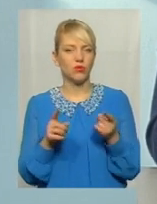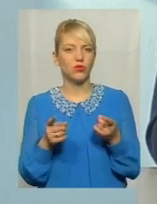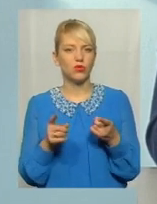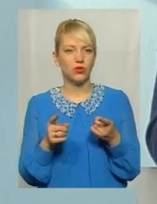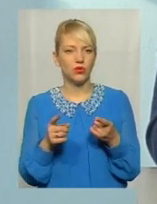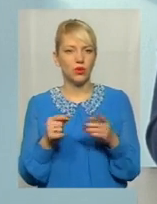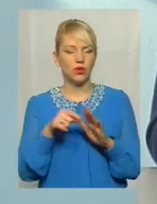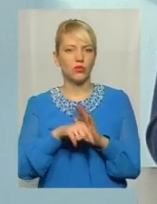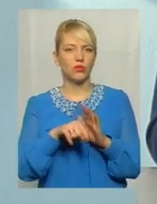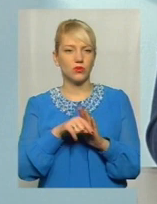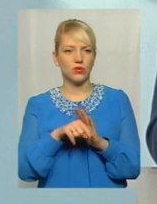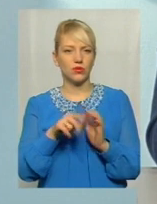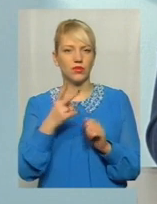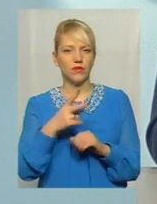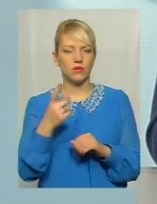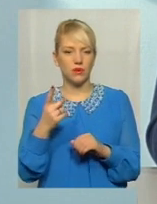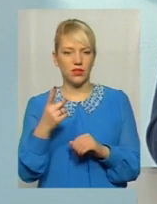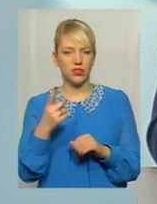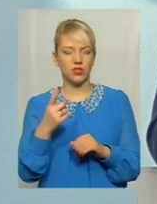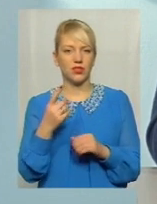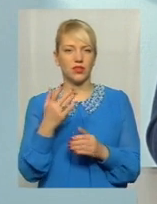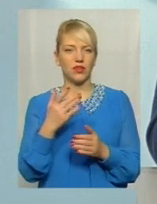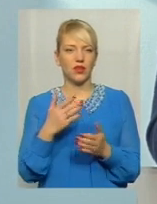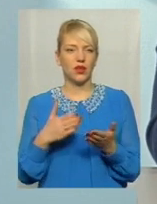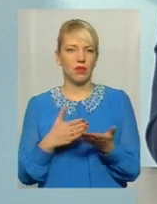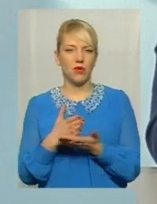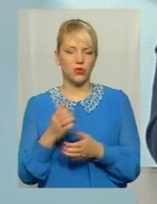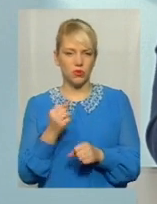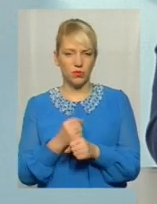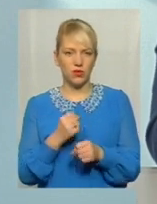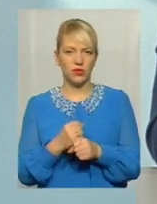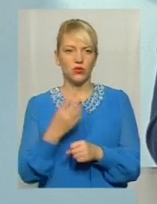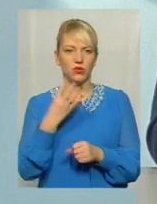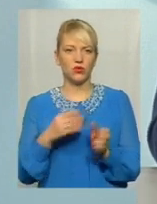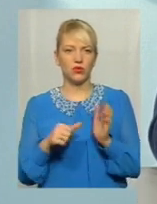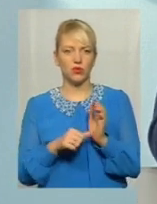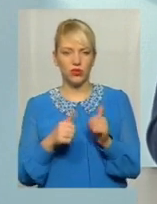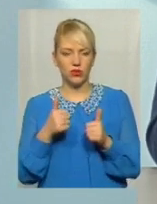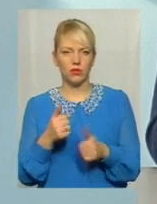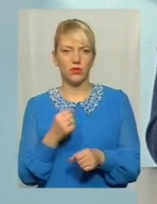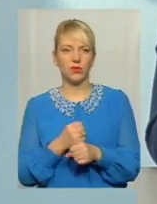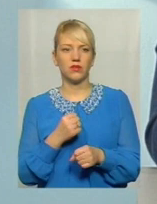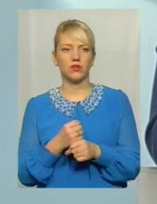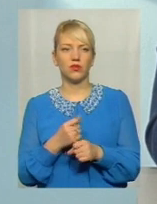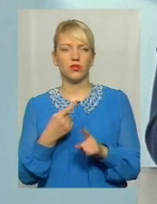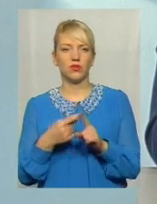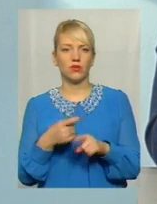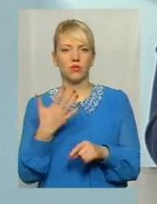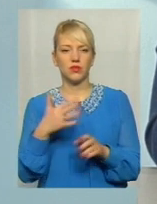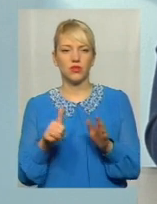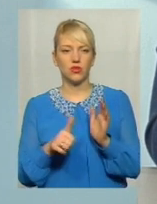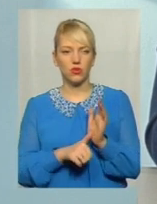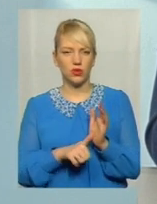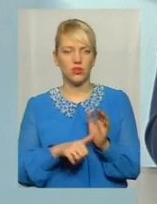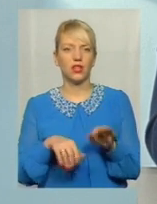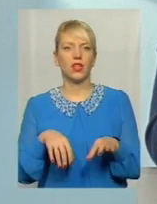по суті, і 21-й маршрут добре працює, 46-й маршрут добре працює. Знову ж, додатково 56-й тролейбусний